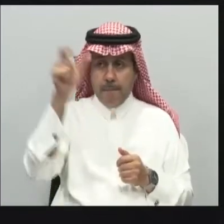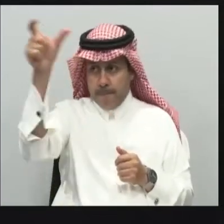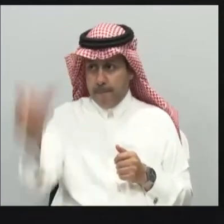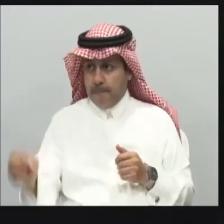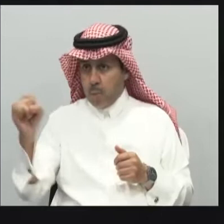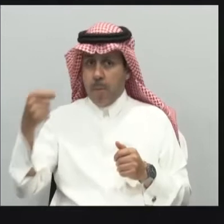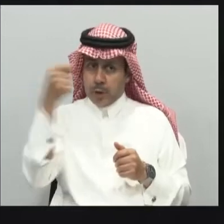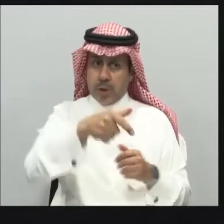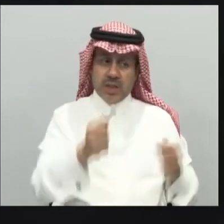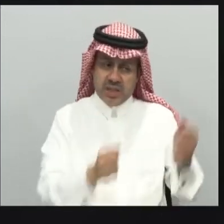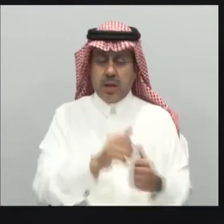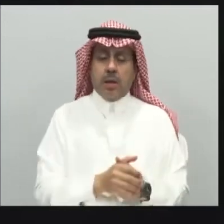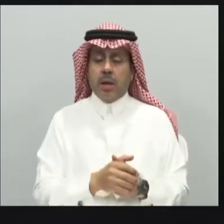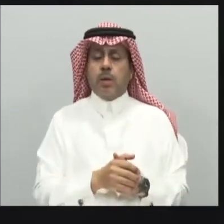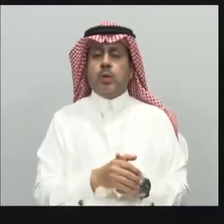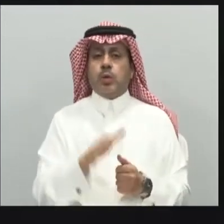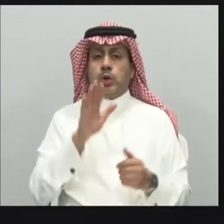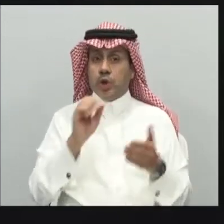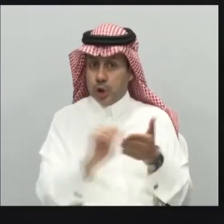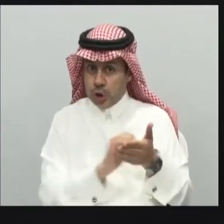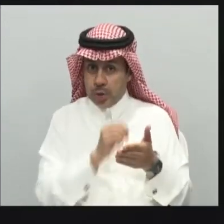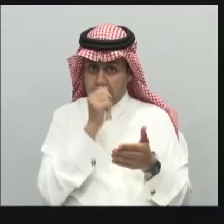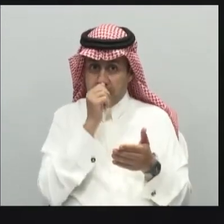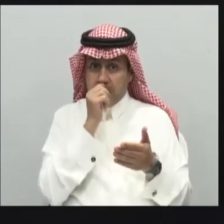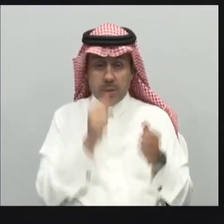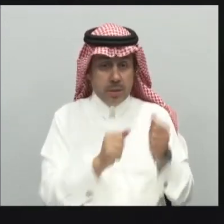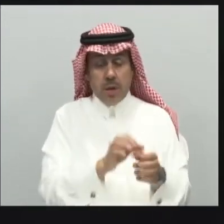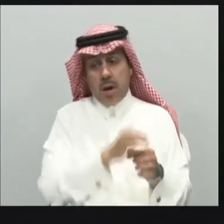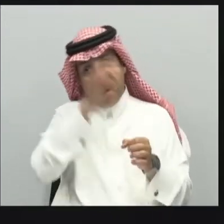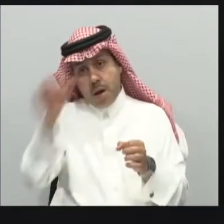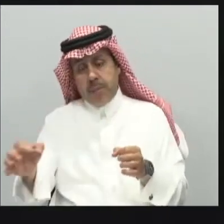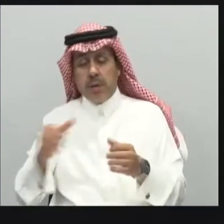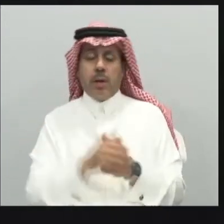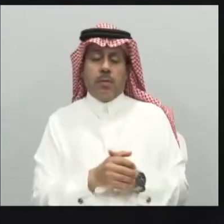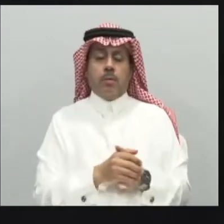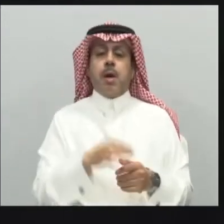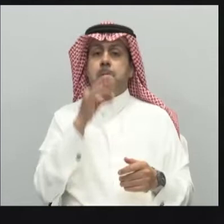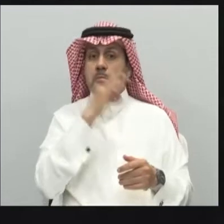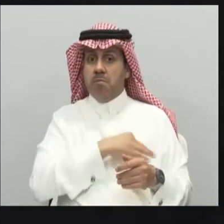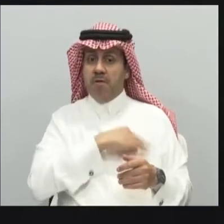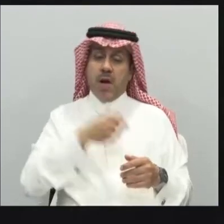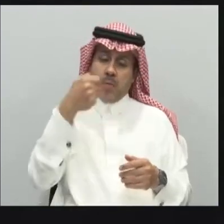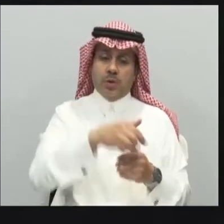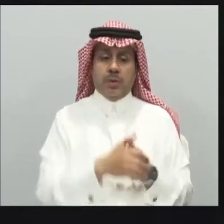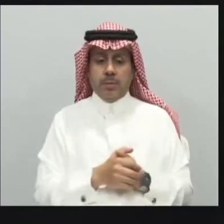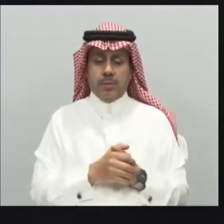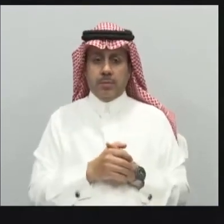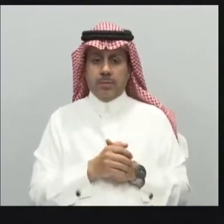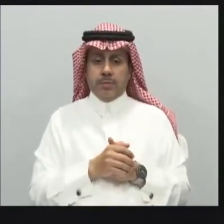واشترط على البائع نقلها الى مدينه اخرى فهذه منفعه لمن للمشتري